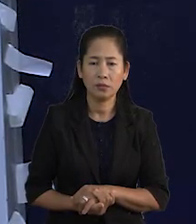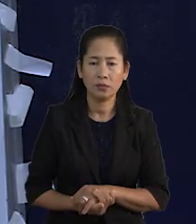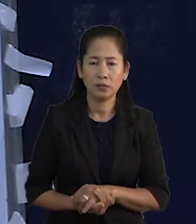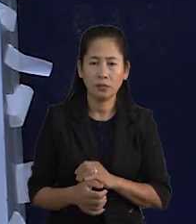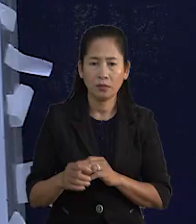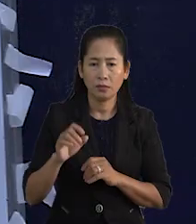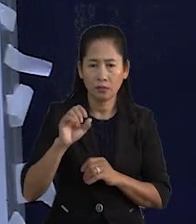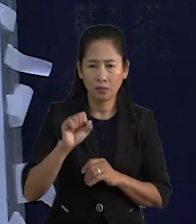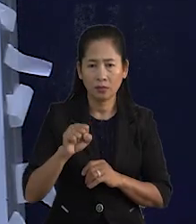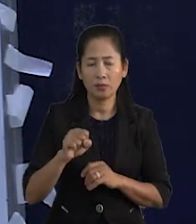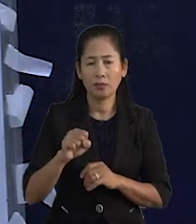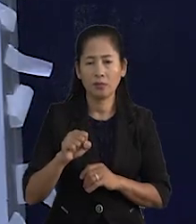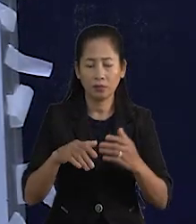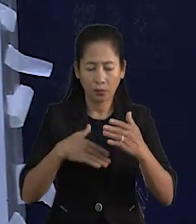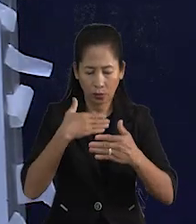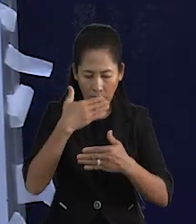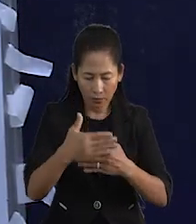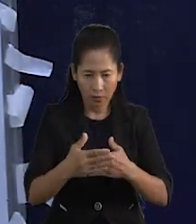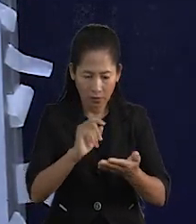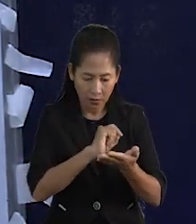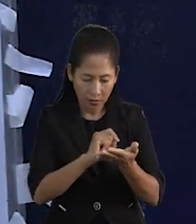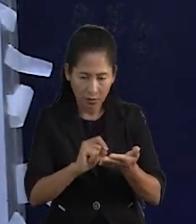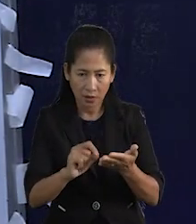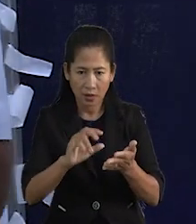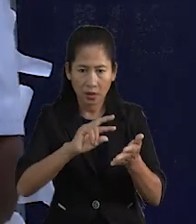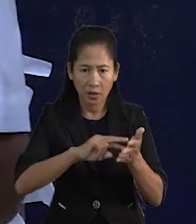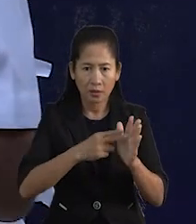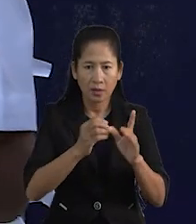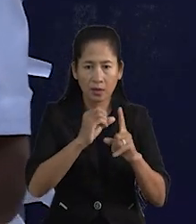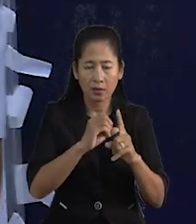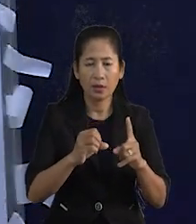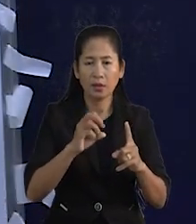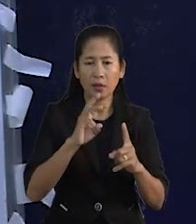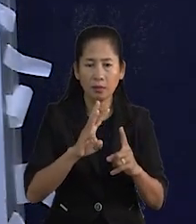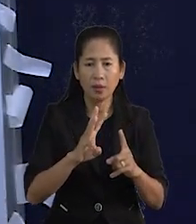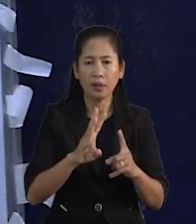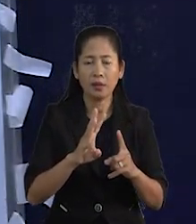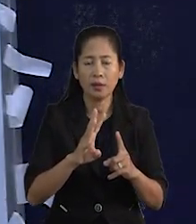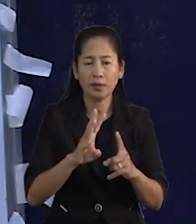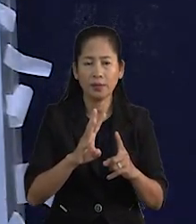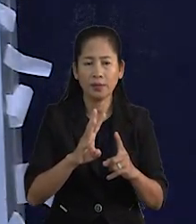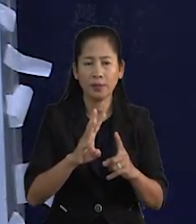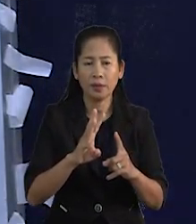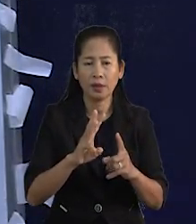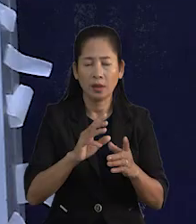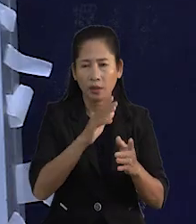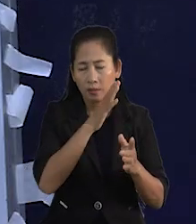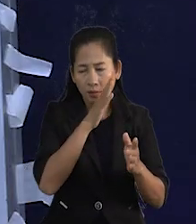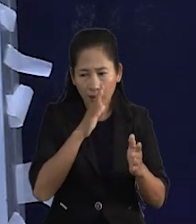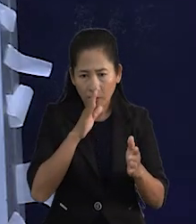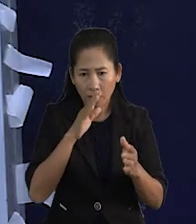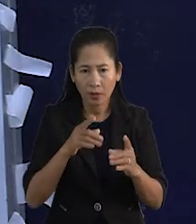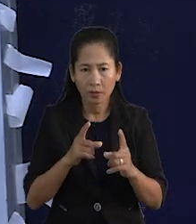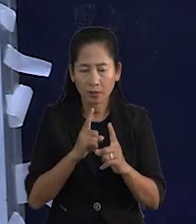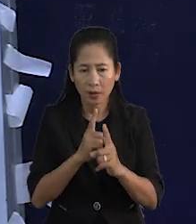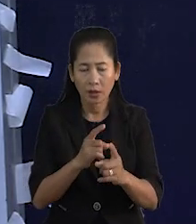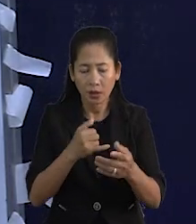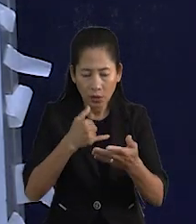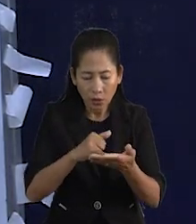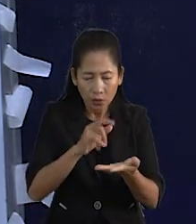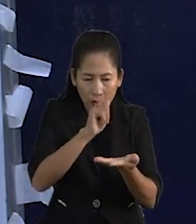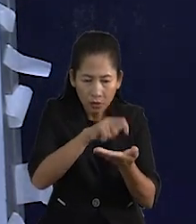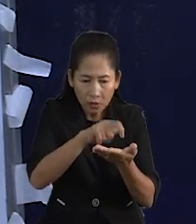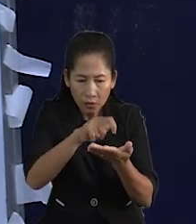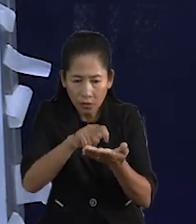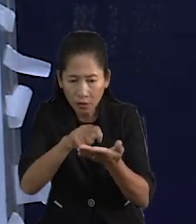បាទតាបន្តមកទៀតយើងសរសេរក្រុមសារលបាស់ទី3បាទលបាស់ទី3យើងគឺមេមន់បណ្ដាកូនរកចំ